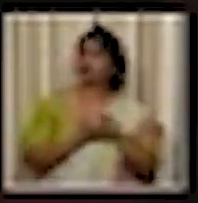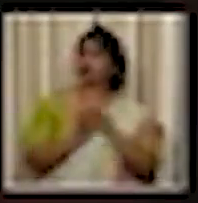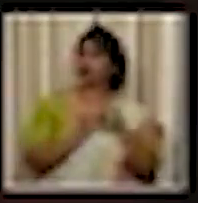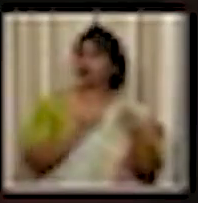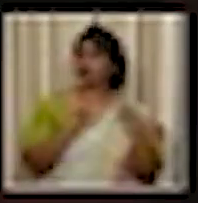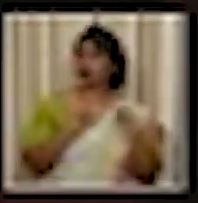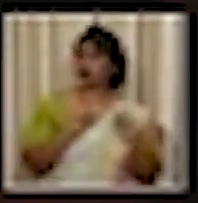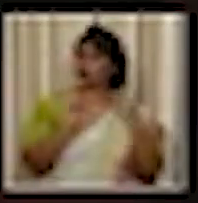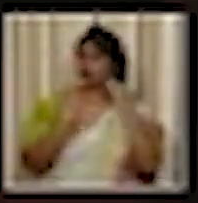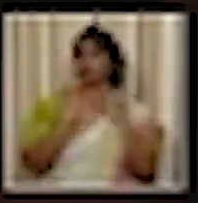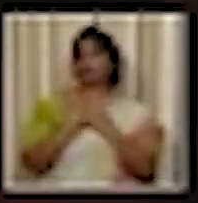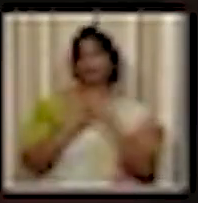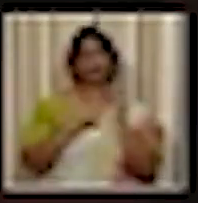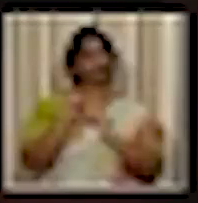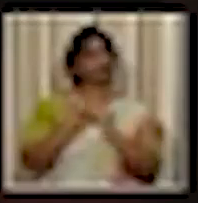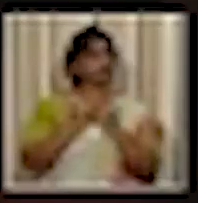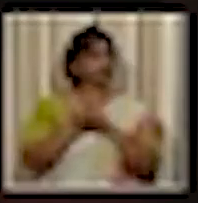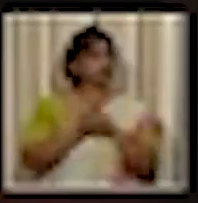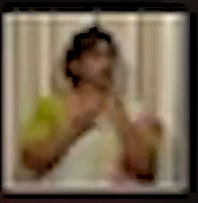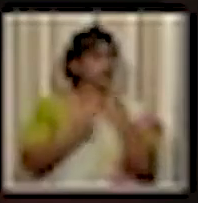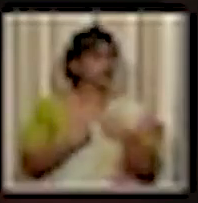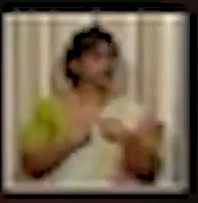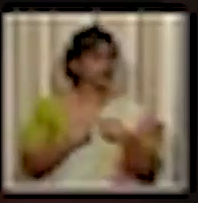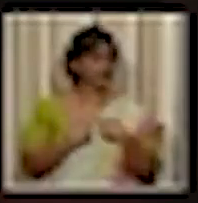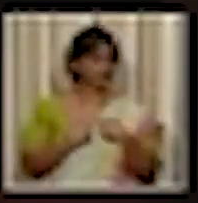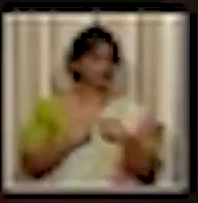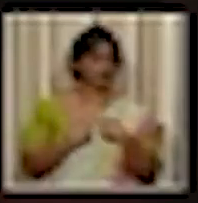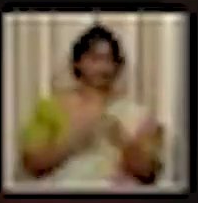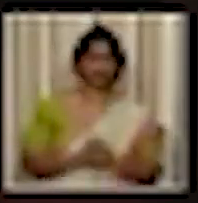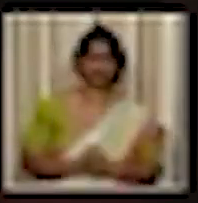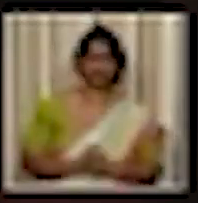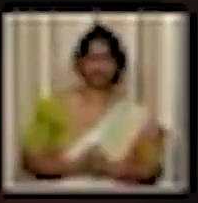කොහොමද කියලා කියන කාරණේ පුළුවන් නම් පැහැදිලි කරන්න ඇමතුමා.